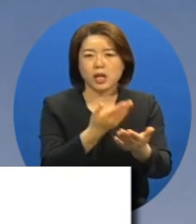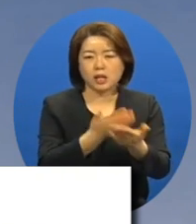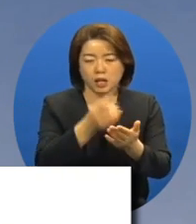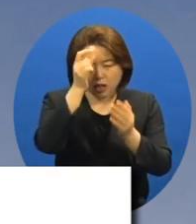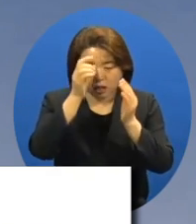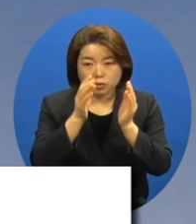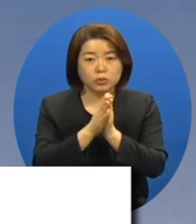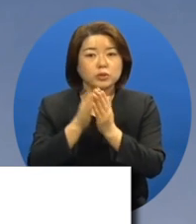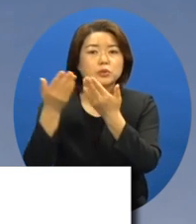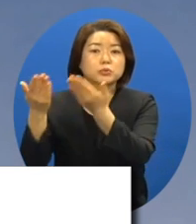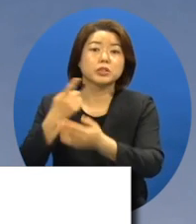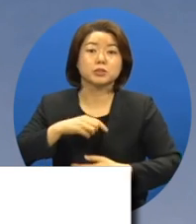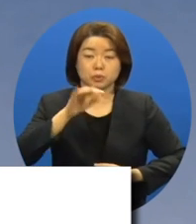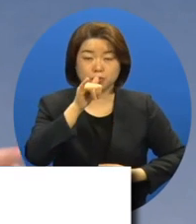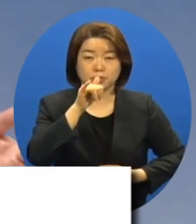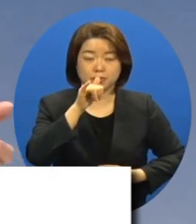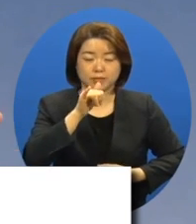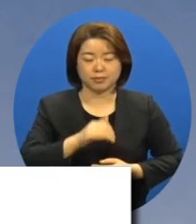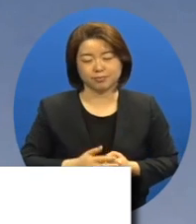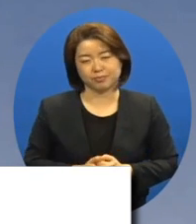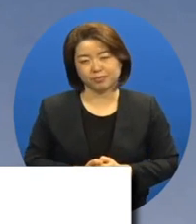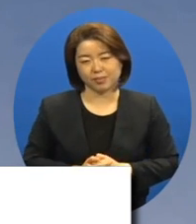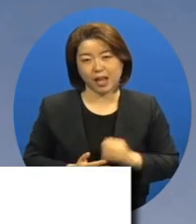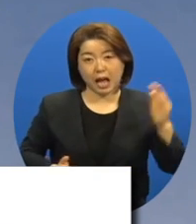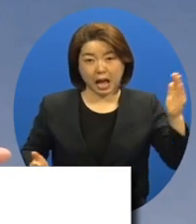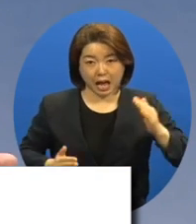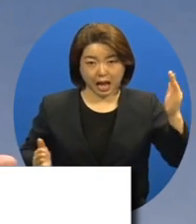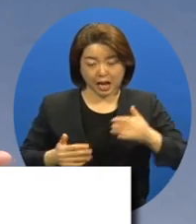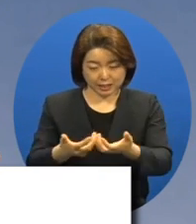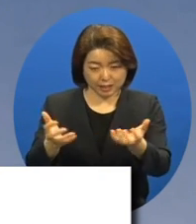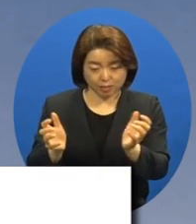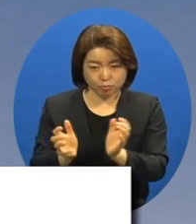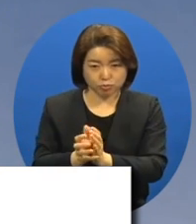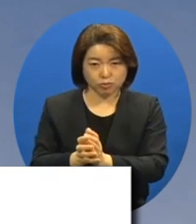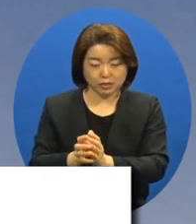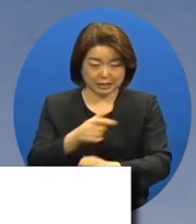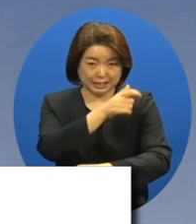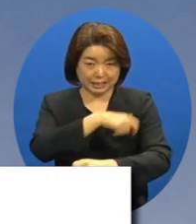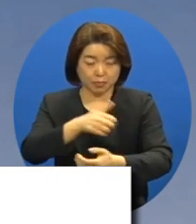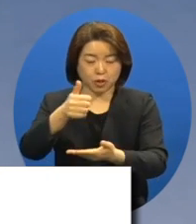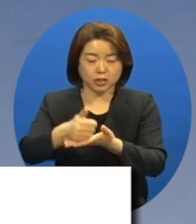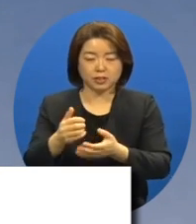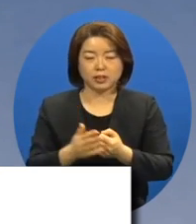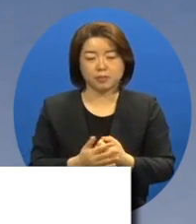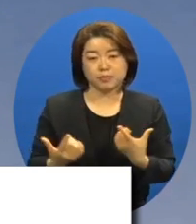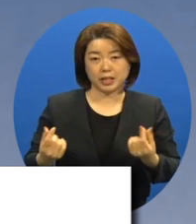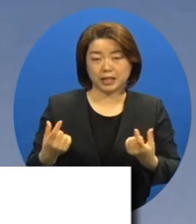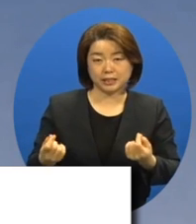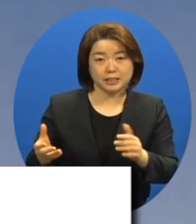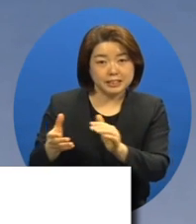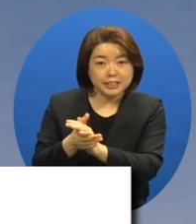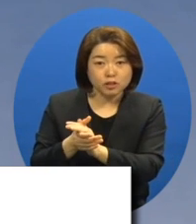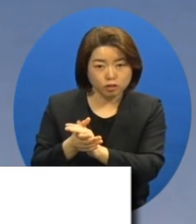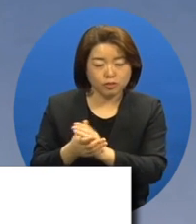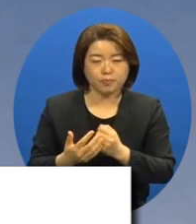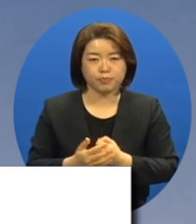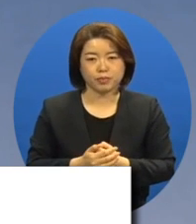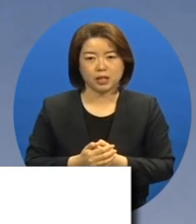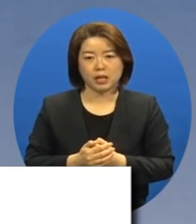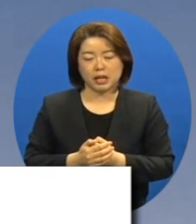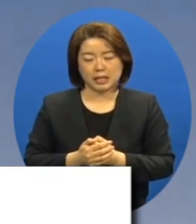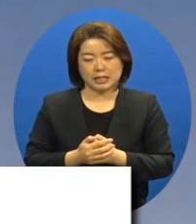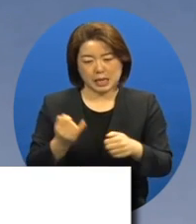했었답니다 학생부 시절의 같은 임원이 어떤 어떤 친구가 시련을